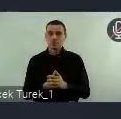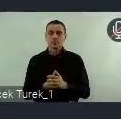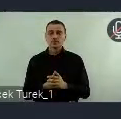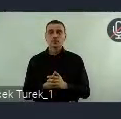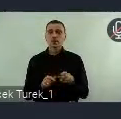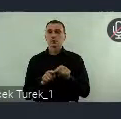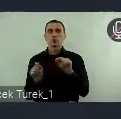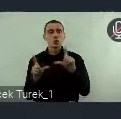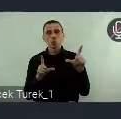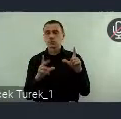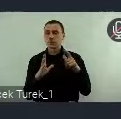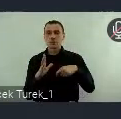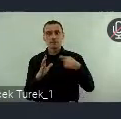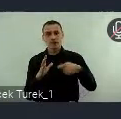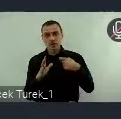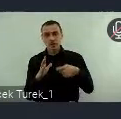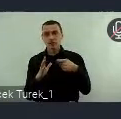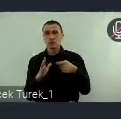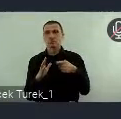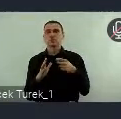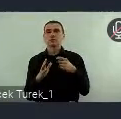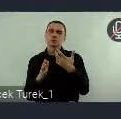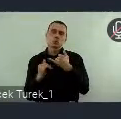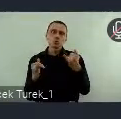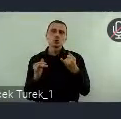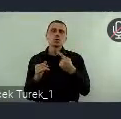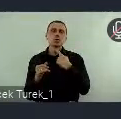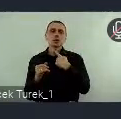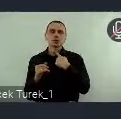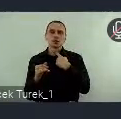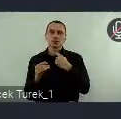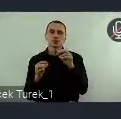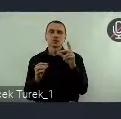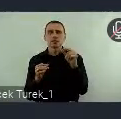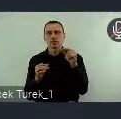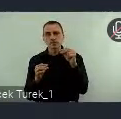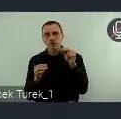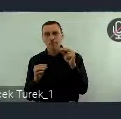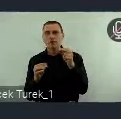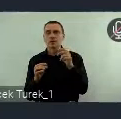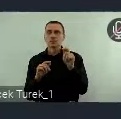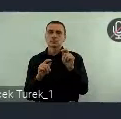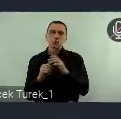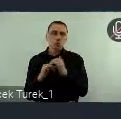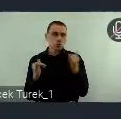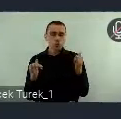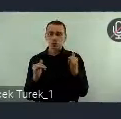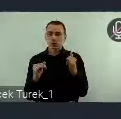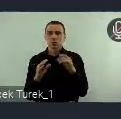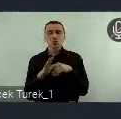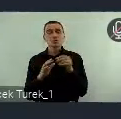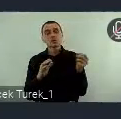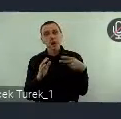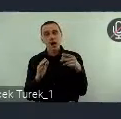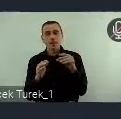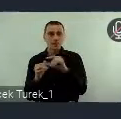filmy nagrania audio jeśli robicie filmy to takie filmy konsol przynajmniej w napisy ale zgodnie